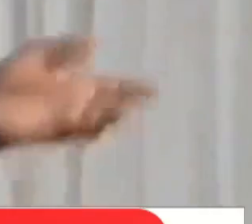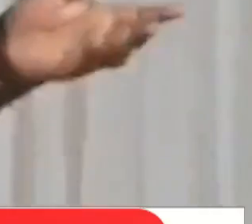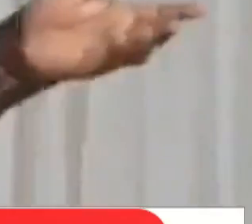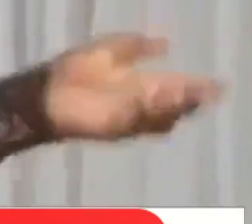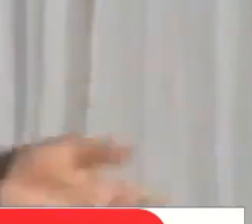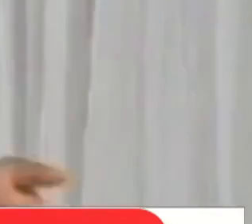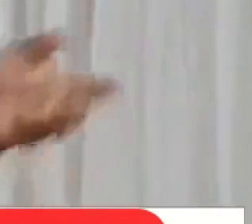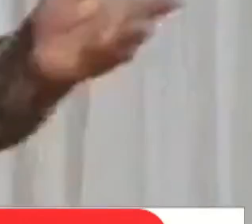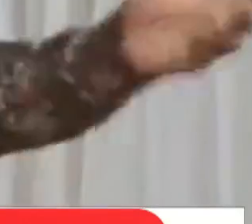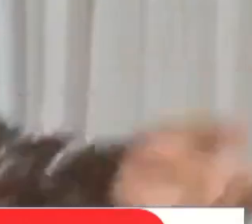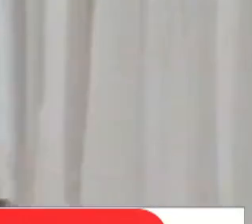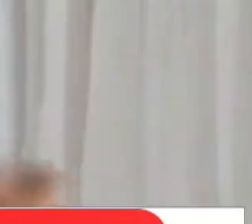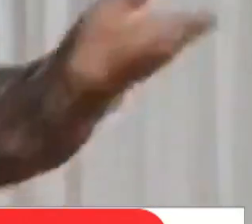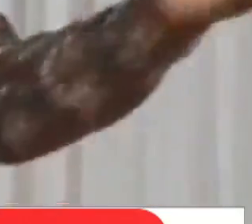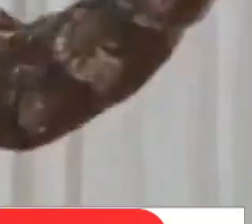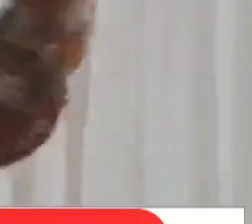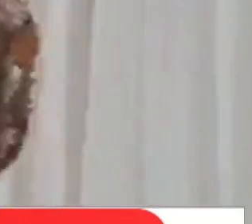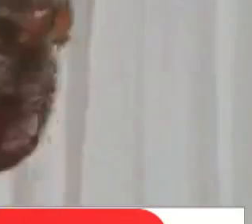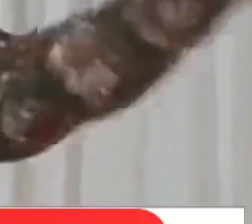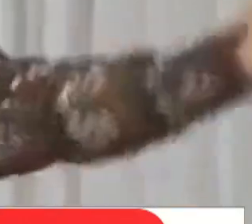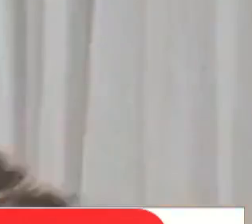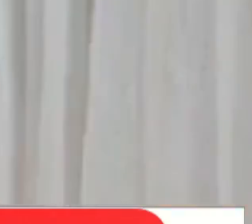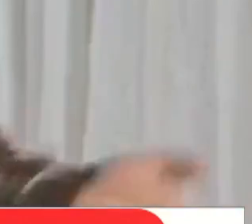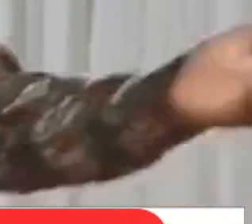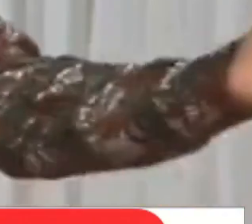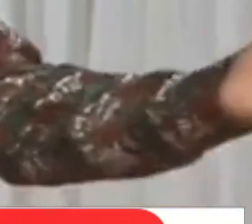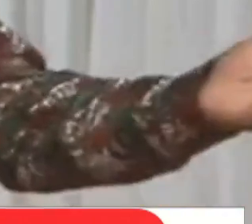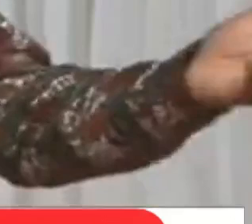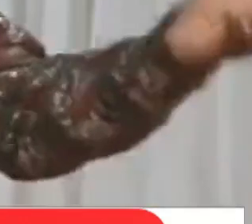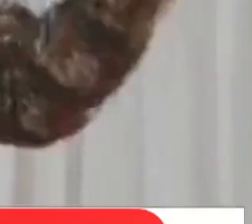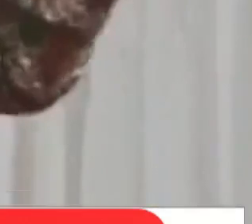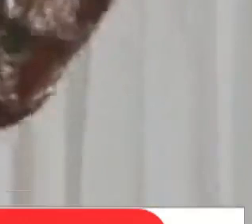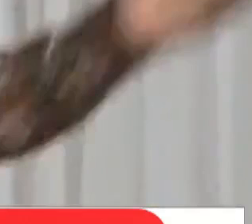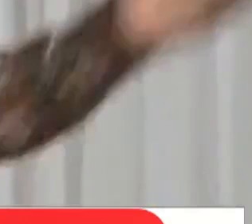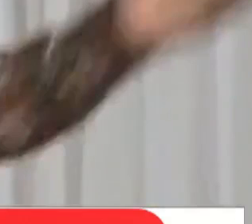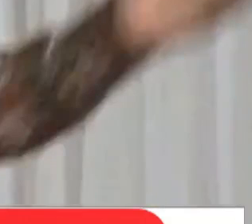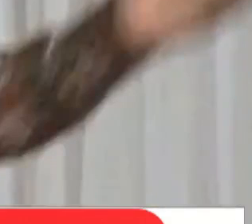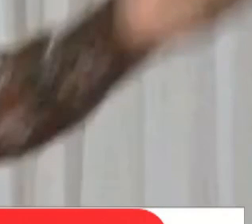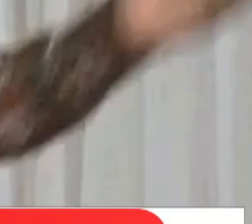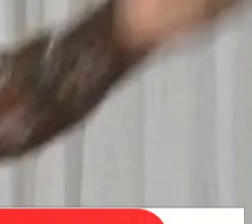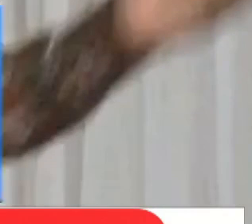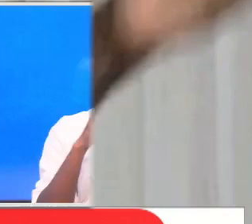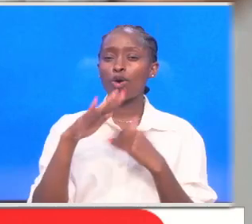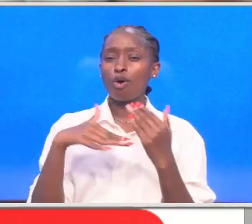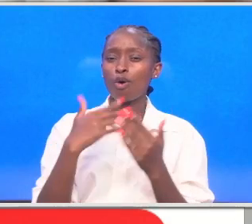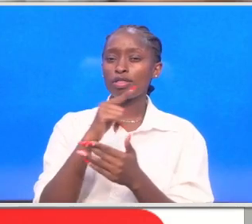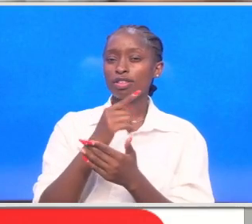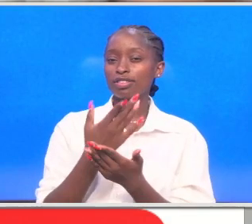Bishop umeomba hapa, sasa mimi nataka kuhakikisha kwamba yale ambayo alinio